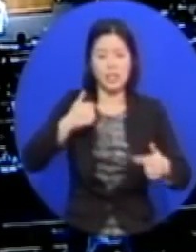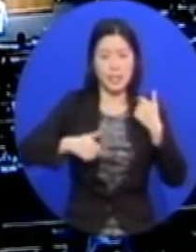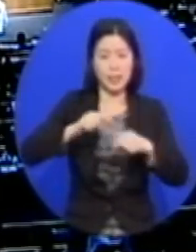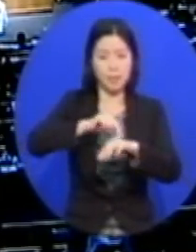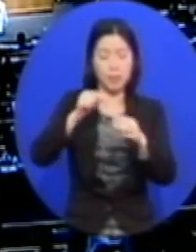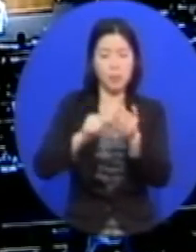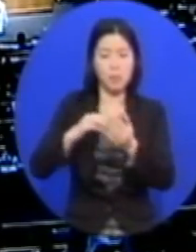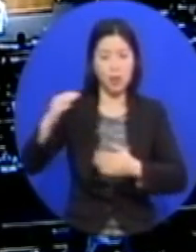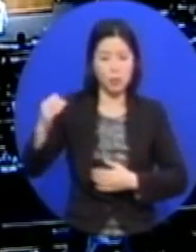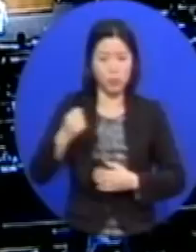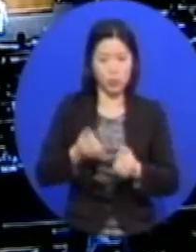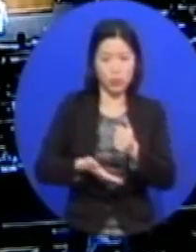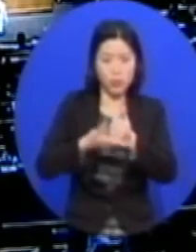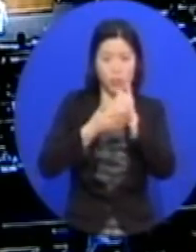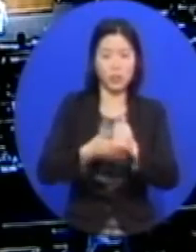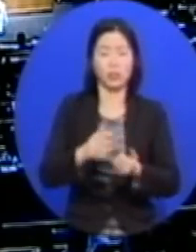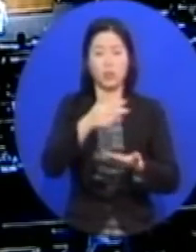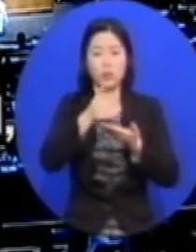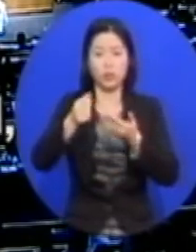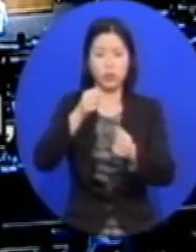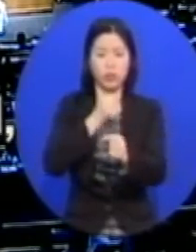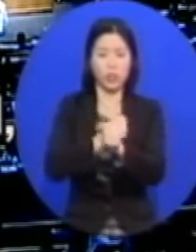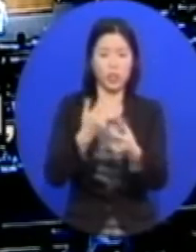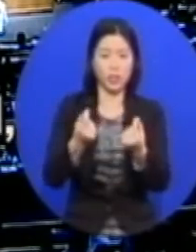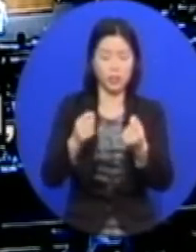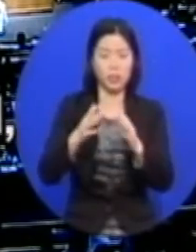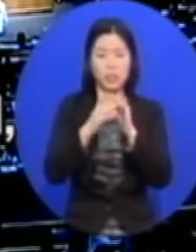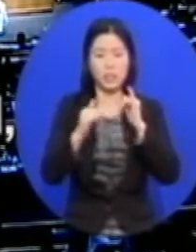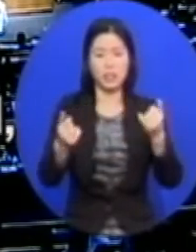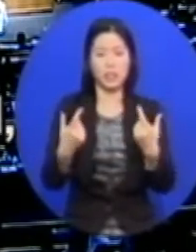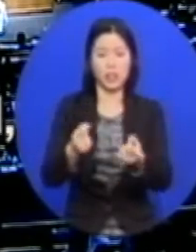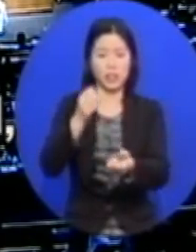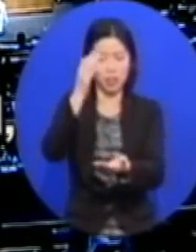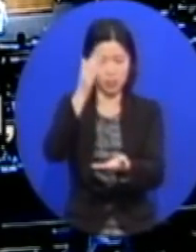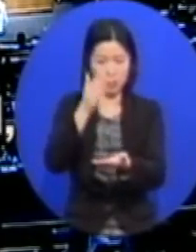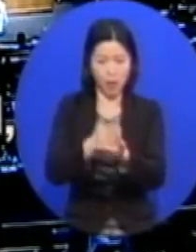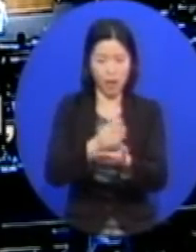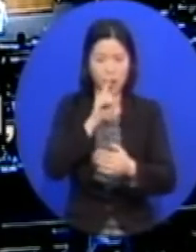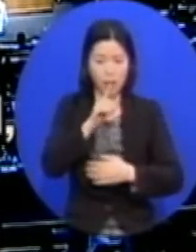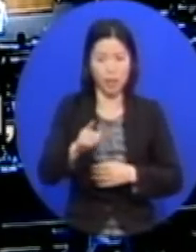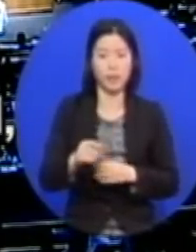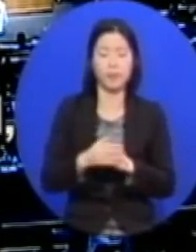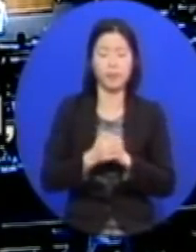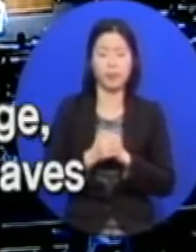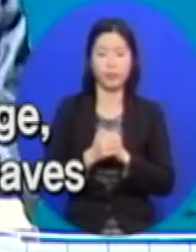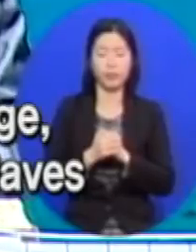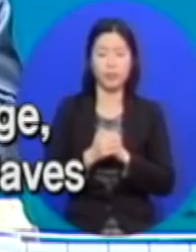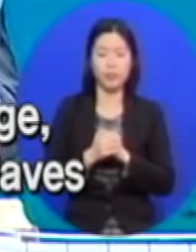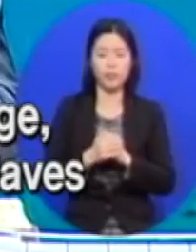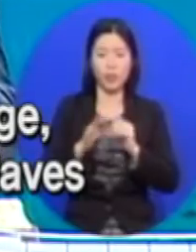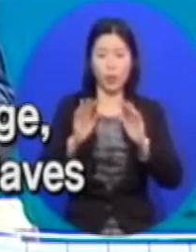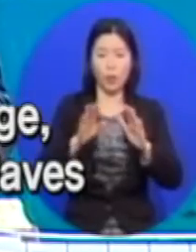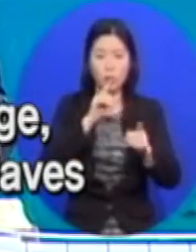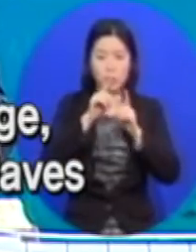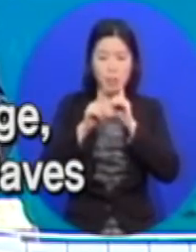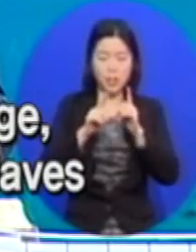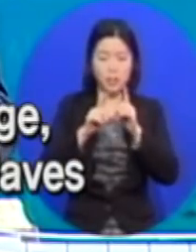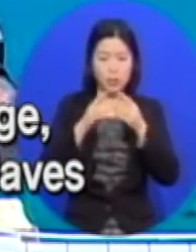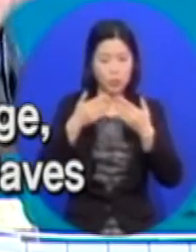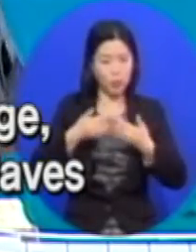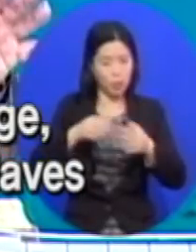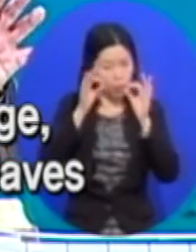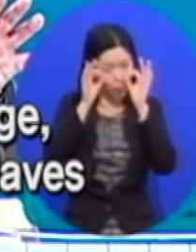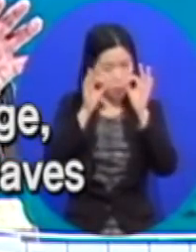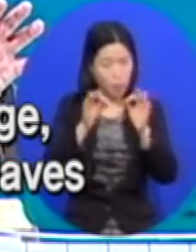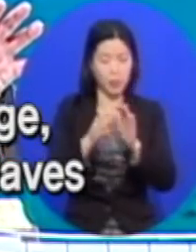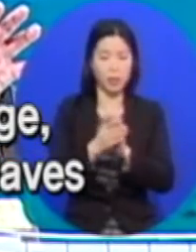섬기기를 주께 하듯 하고 사람들에게 하듯 하지 말라 오늘 말씀을 가만히 읽어보면